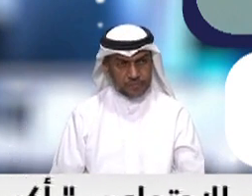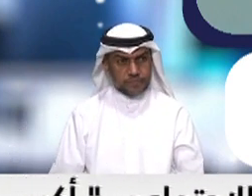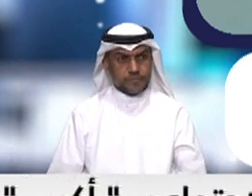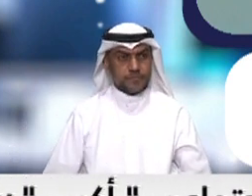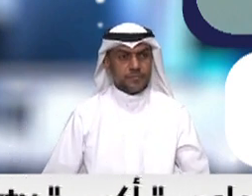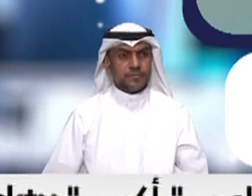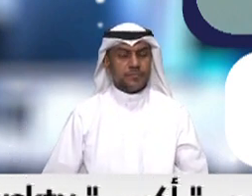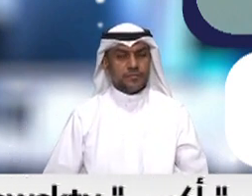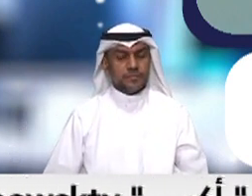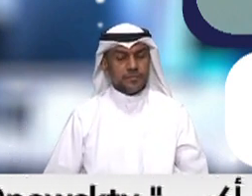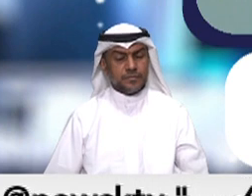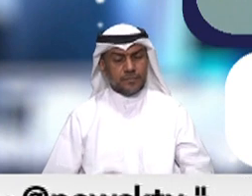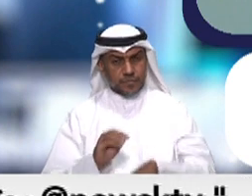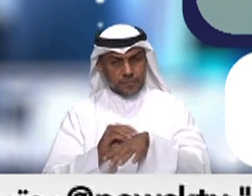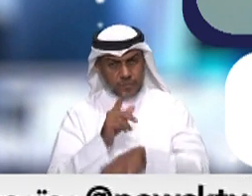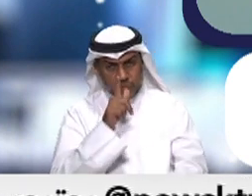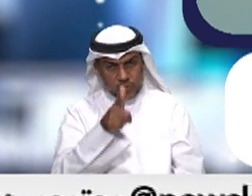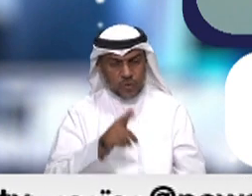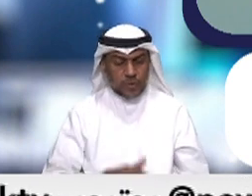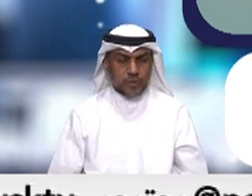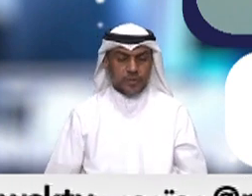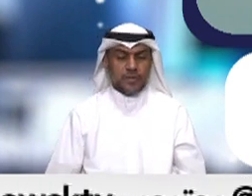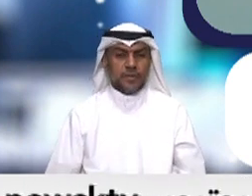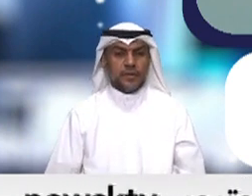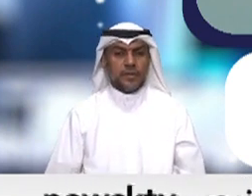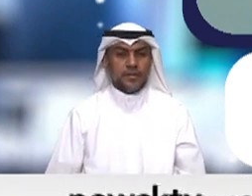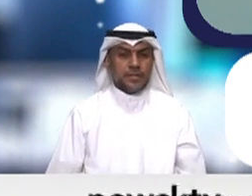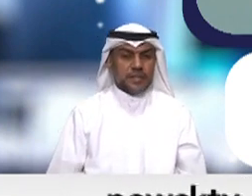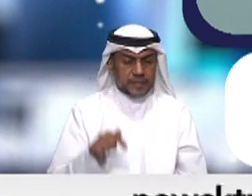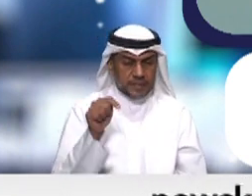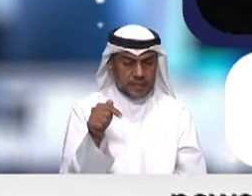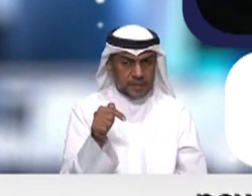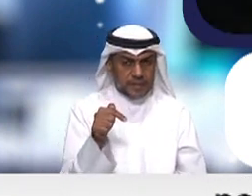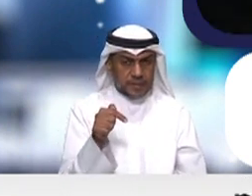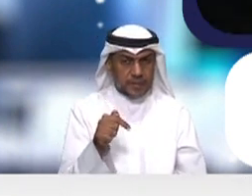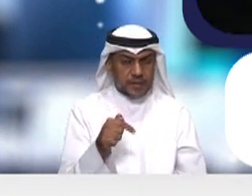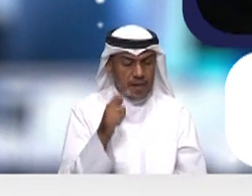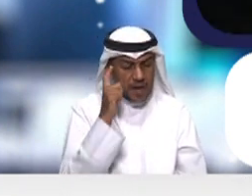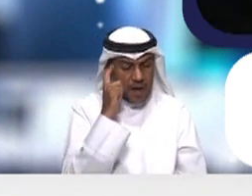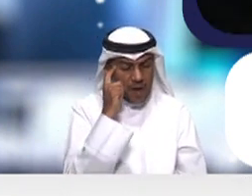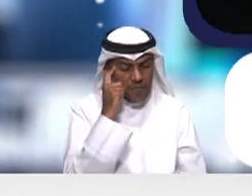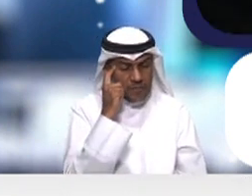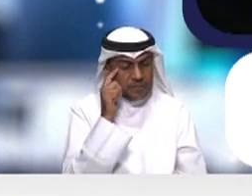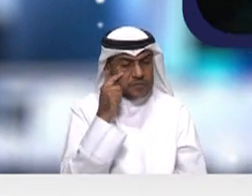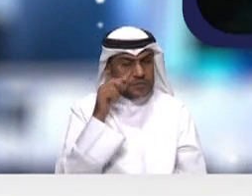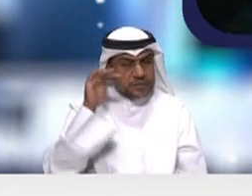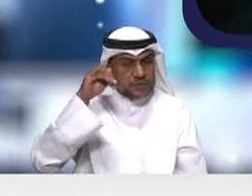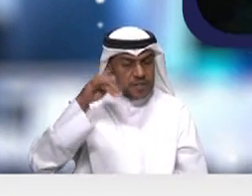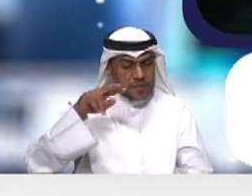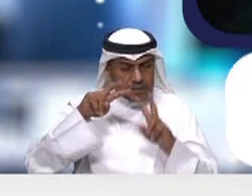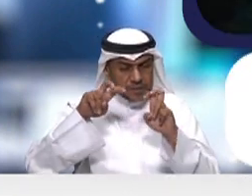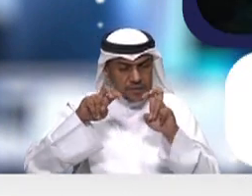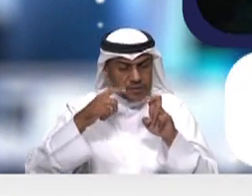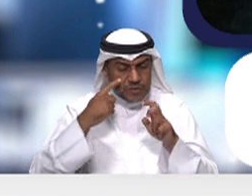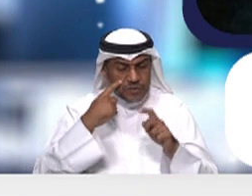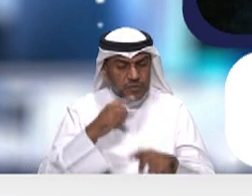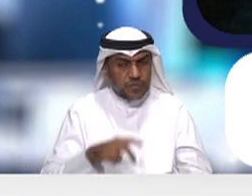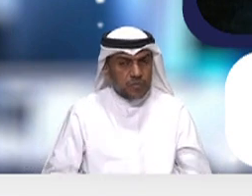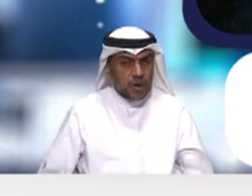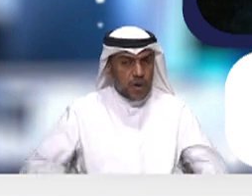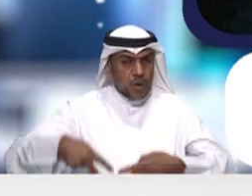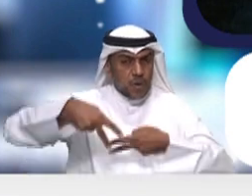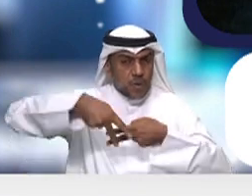شوف سيدي الفاضل، من خلال فهم العقلية الإسرائيلية في التفاوض